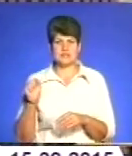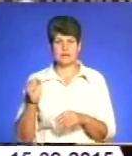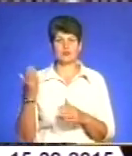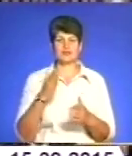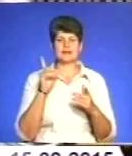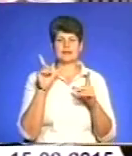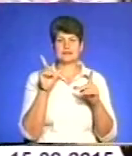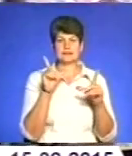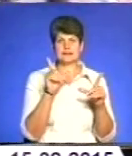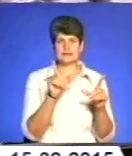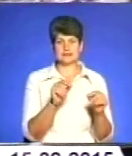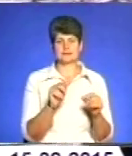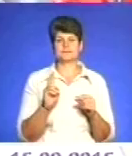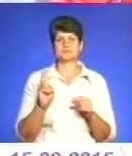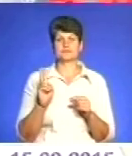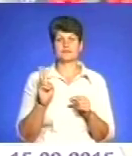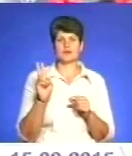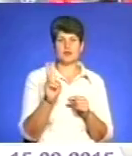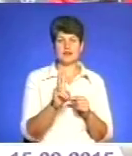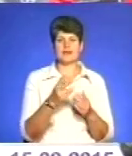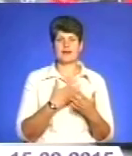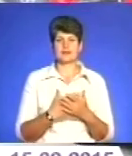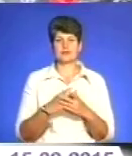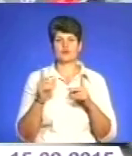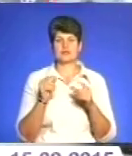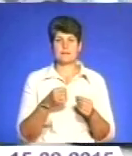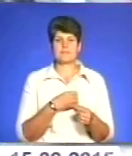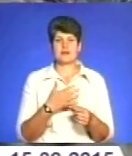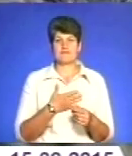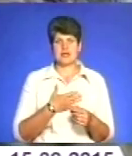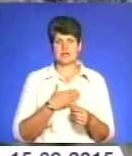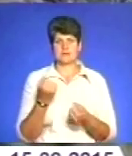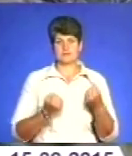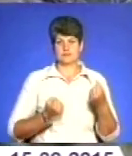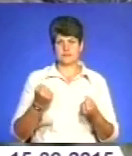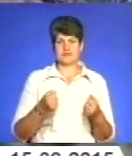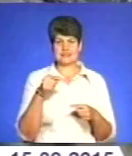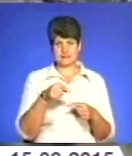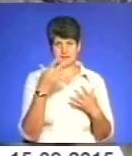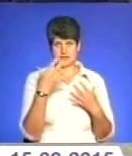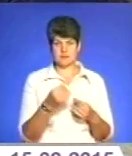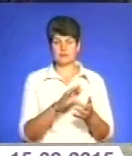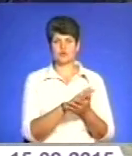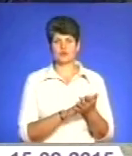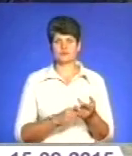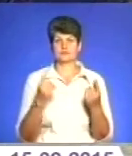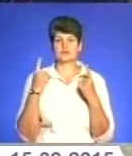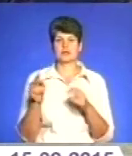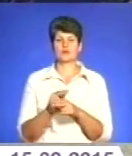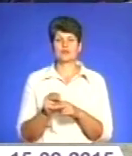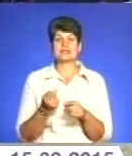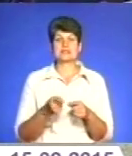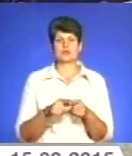курсує громадський транспорт, активно їздять приватні автомобілі. Цими днями триває капітальний ремонт цієї